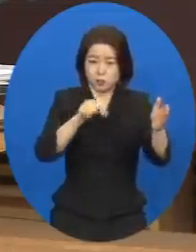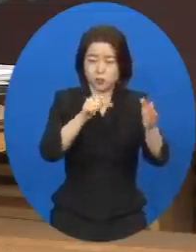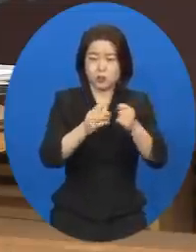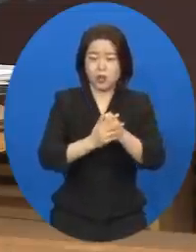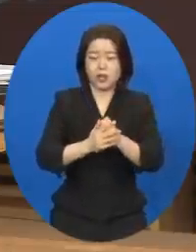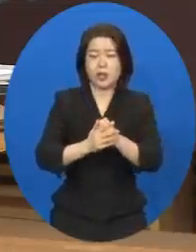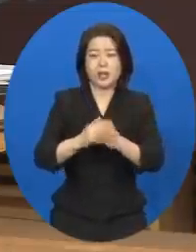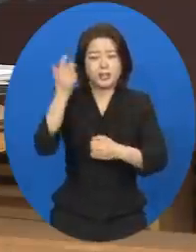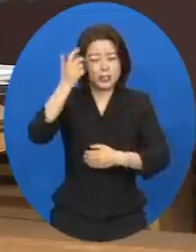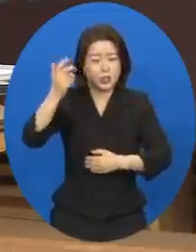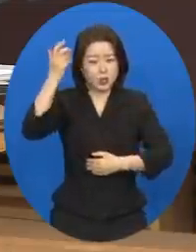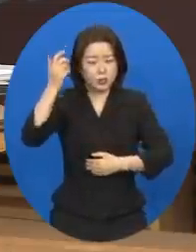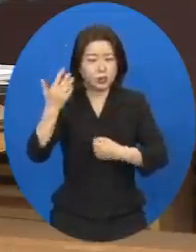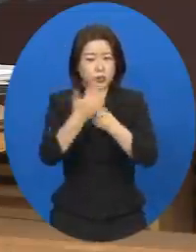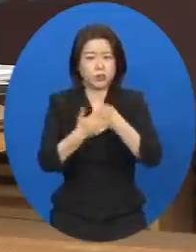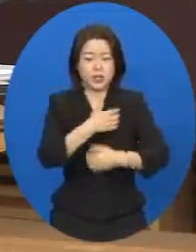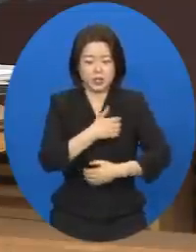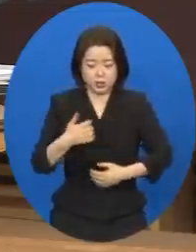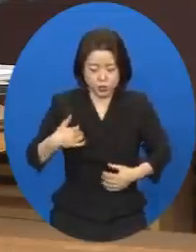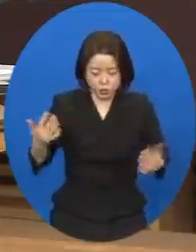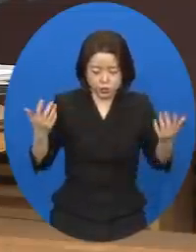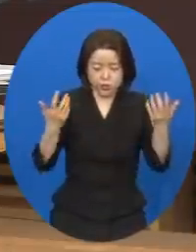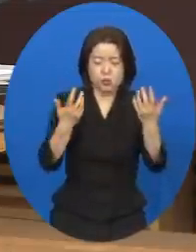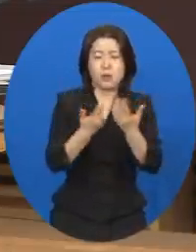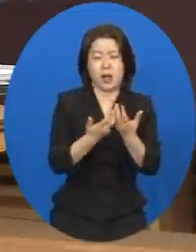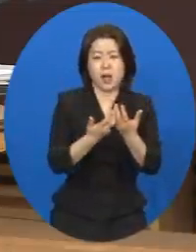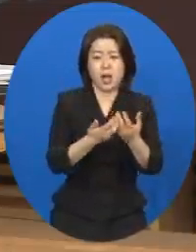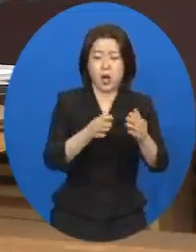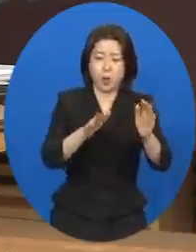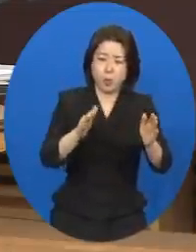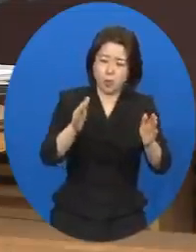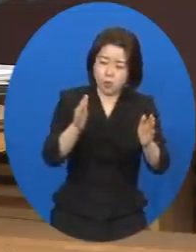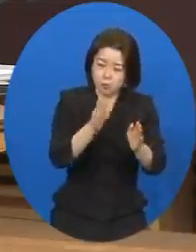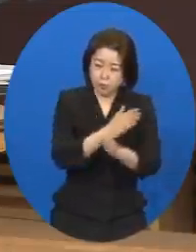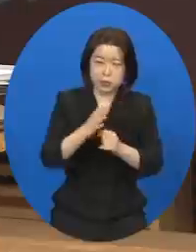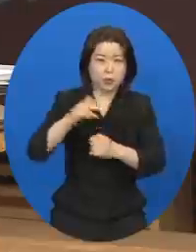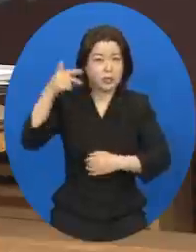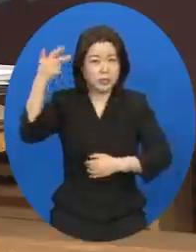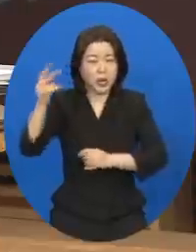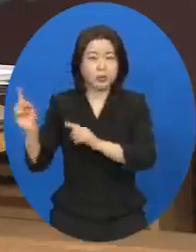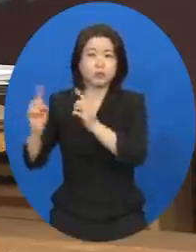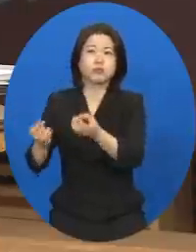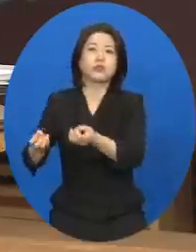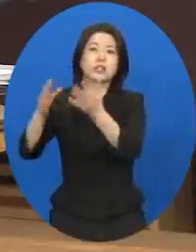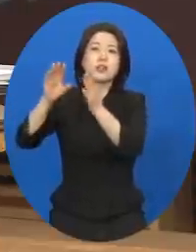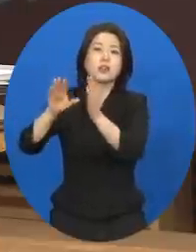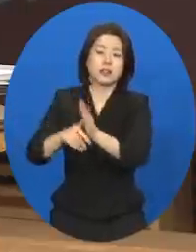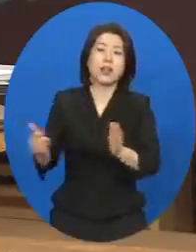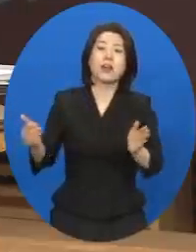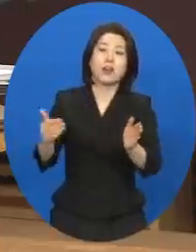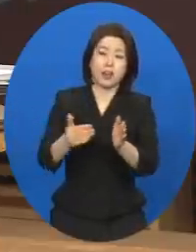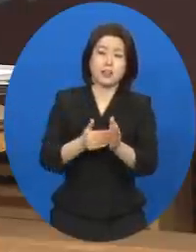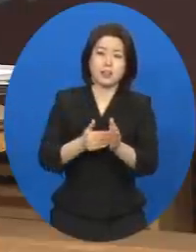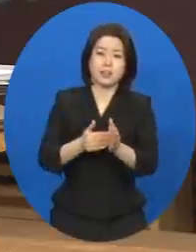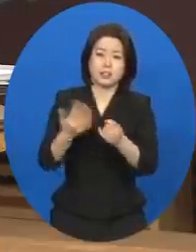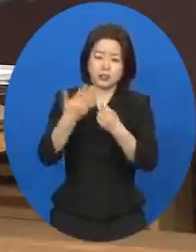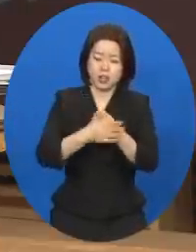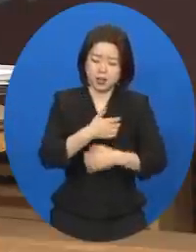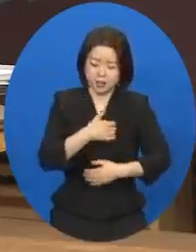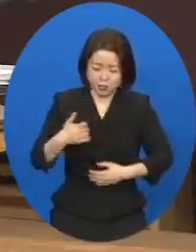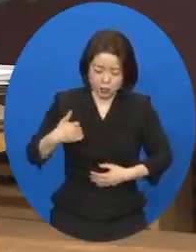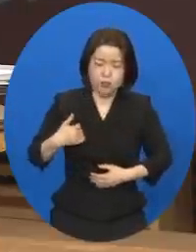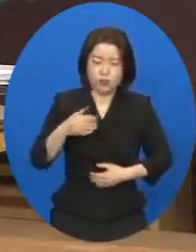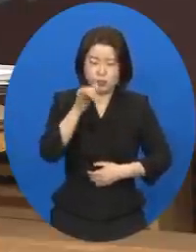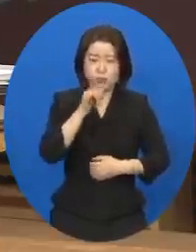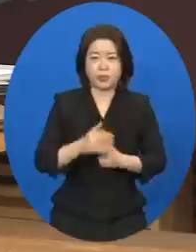충만한 때가 이 종려주일부터 다음 주일 부활주일까지입니다. 예수님은 고난을